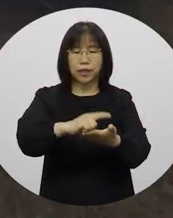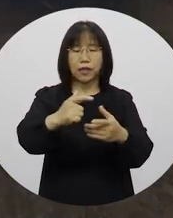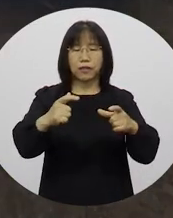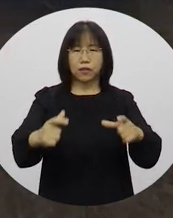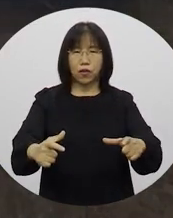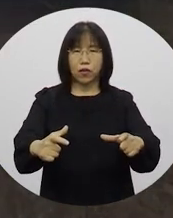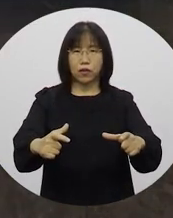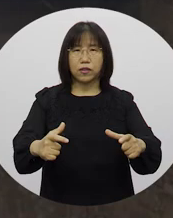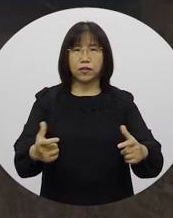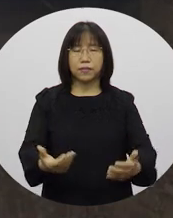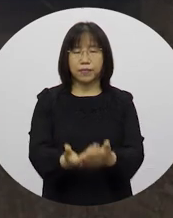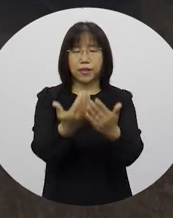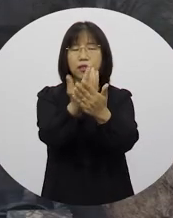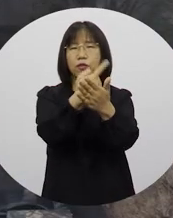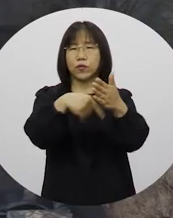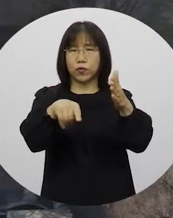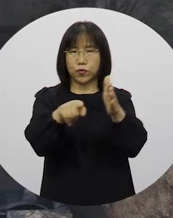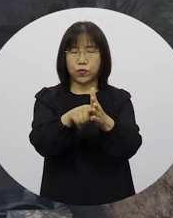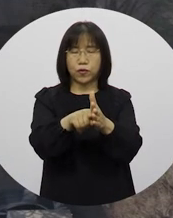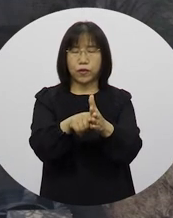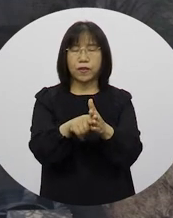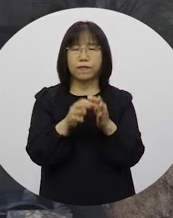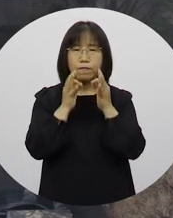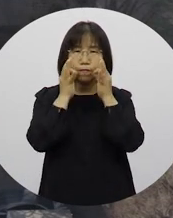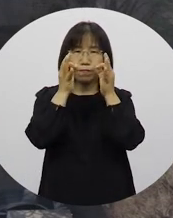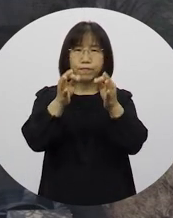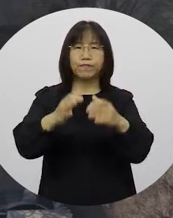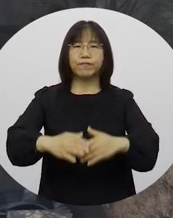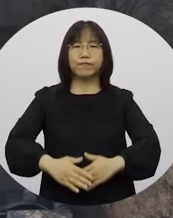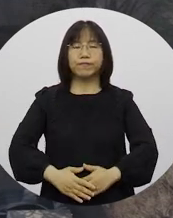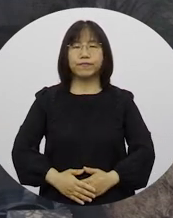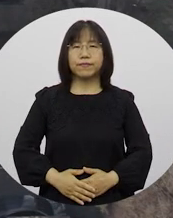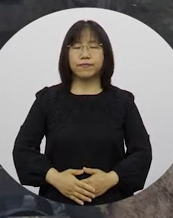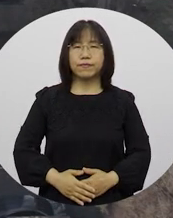삶이 아름다운 강서 를 위해 최선을 다 한다는 방침입니다